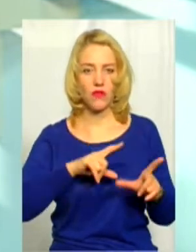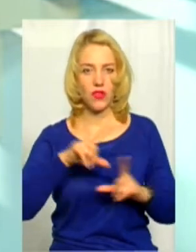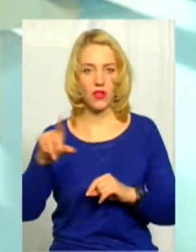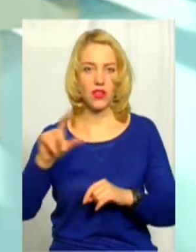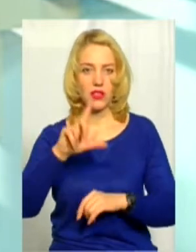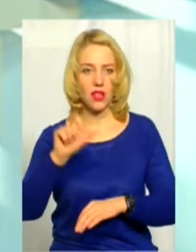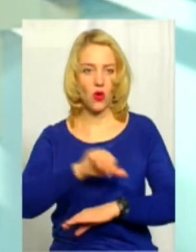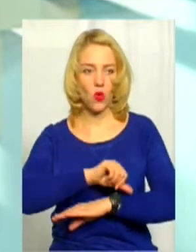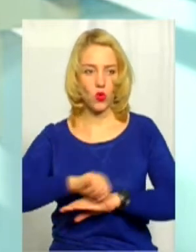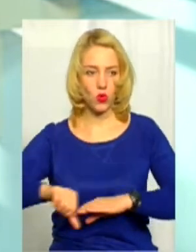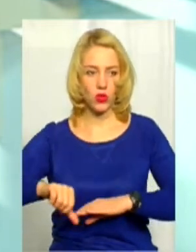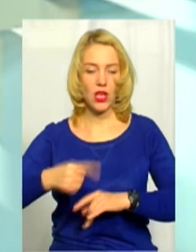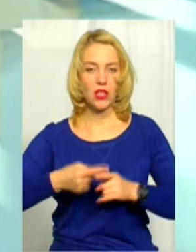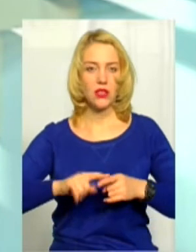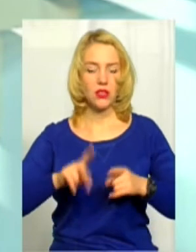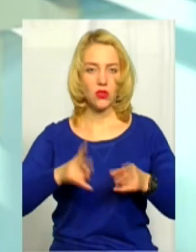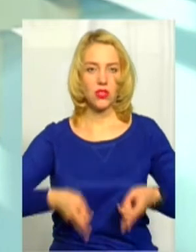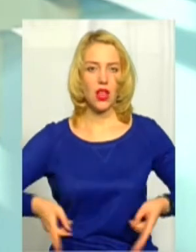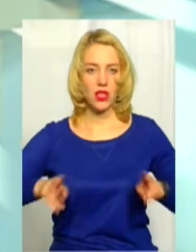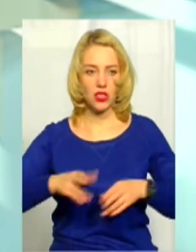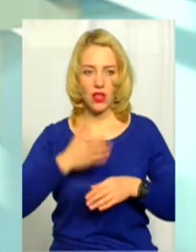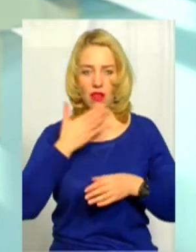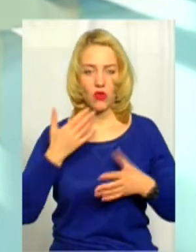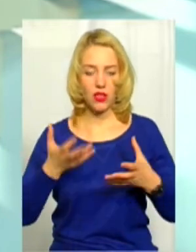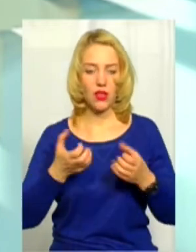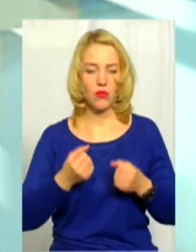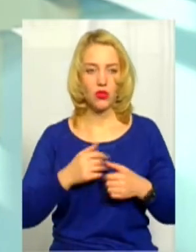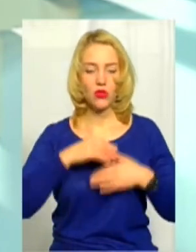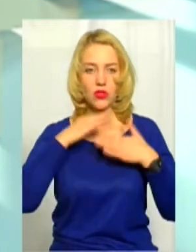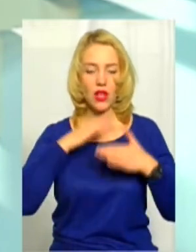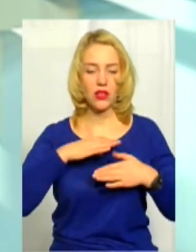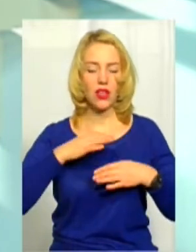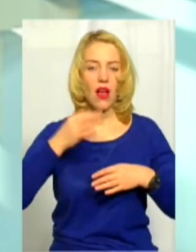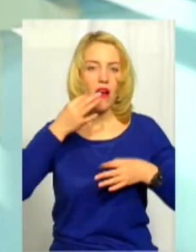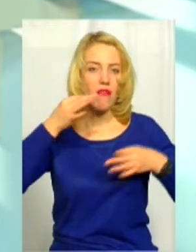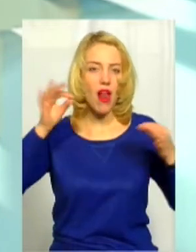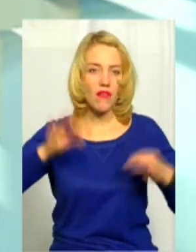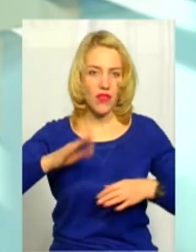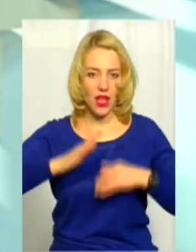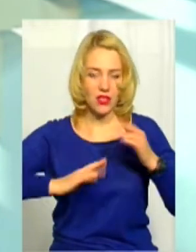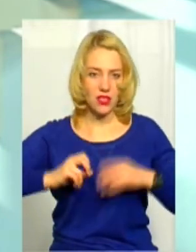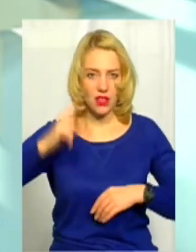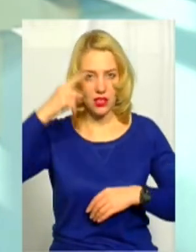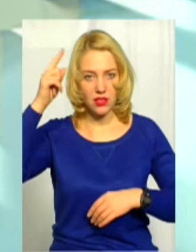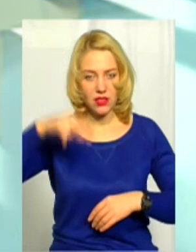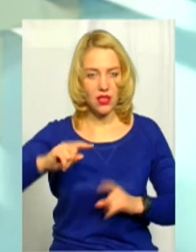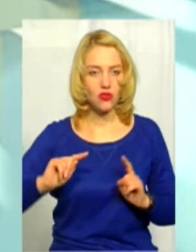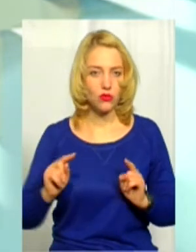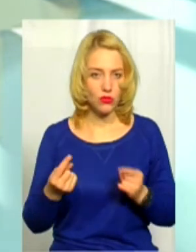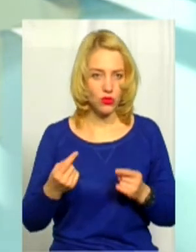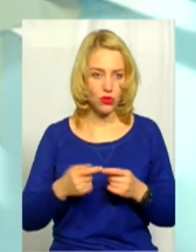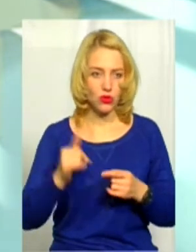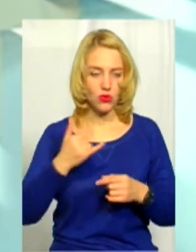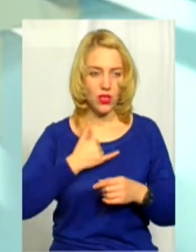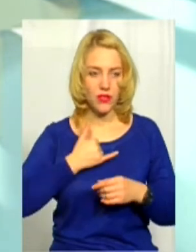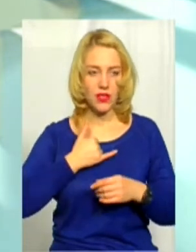кордон. Ті, що залишилися, не отримують достатніх знань, кваліфікаційних знань, тому що в силу того, що в нас